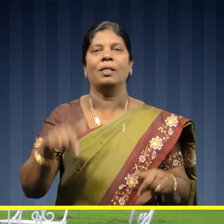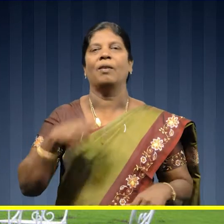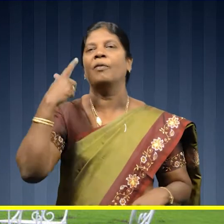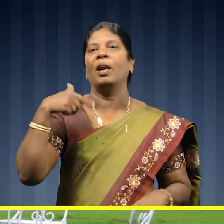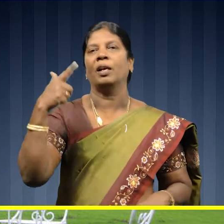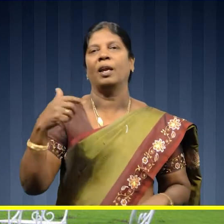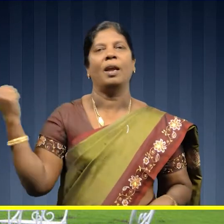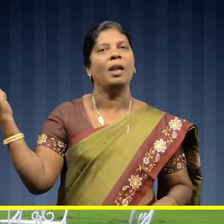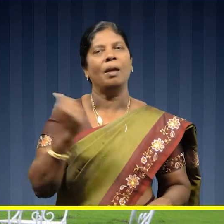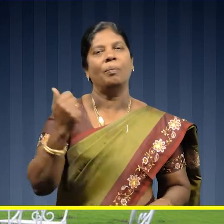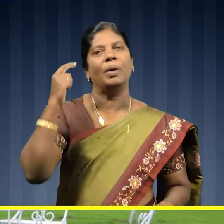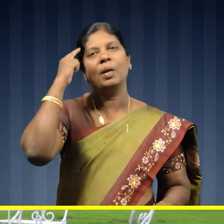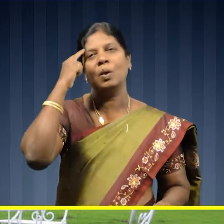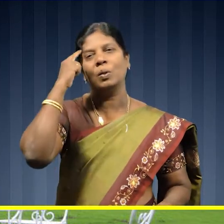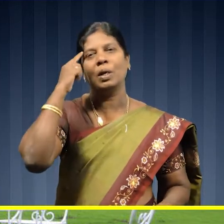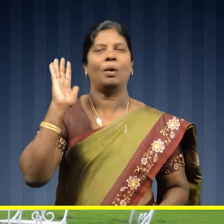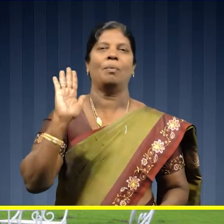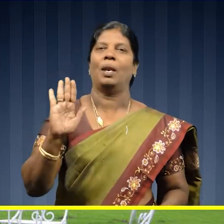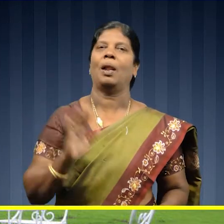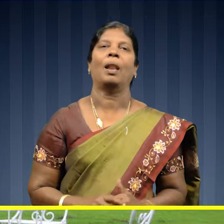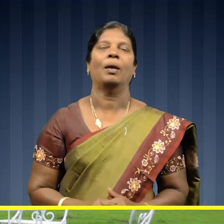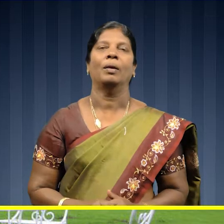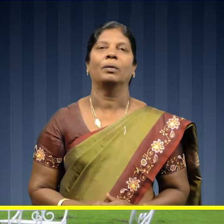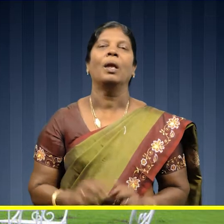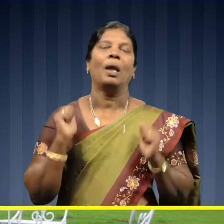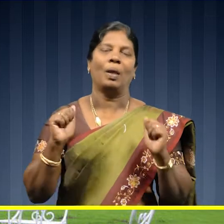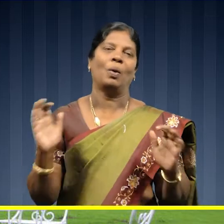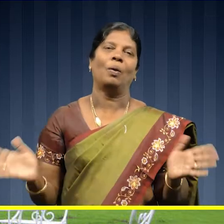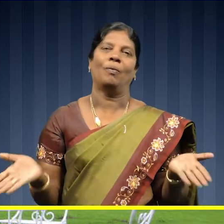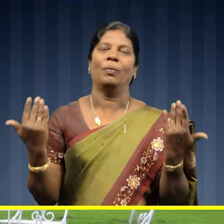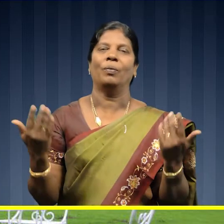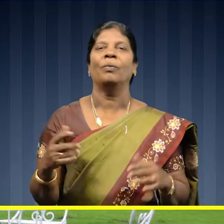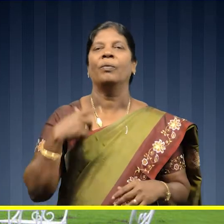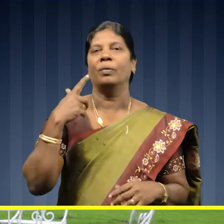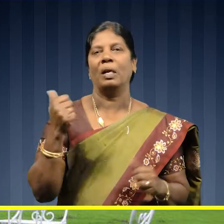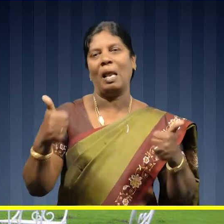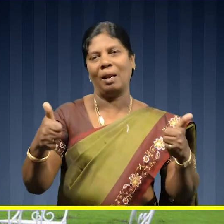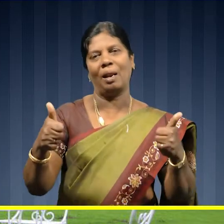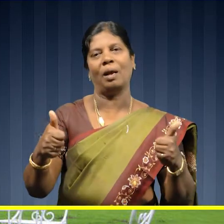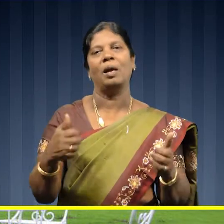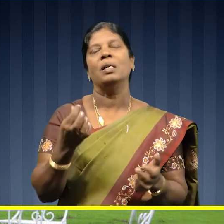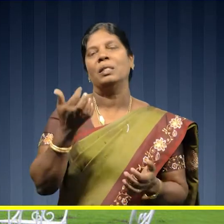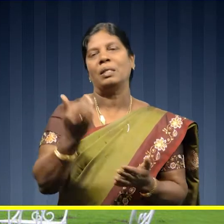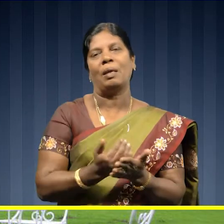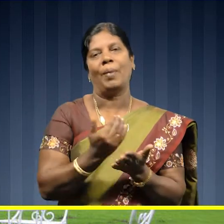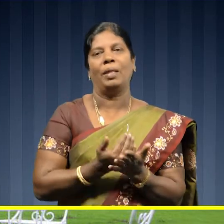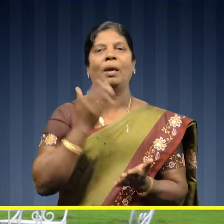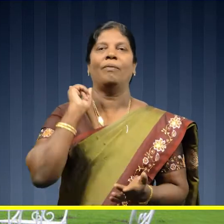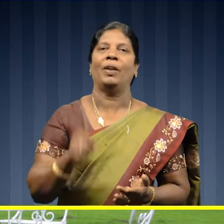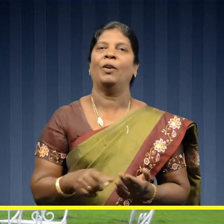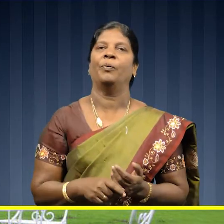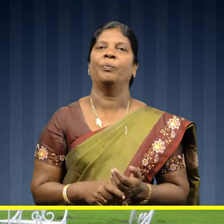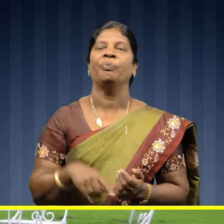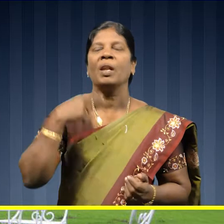இந்த வாழ்க்கையை நாம் எப்படி யோசிக்கிறோம் என்றால், ஏதோ உலகத்தில் நாம் நன்றாக சம்பாதிக்க